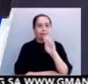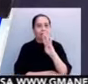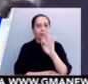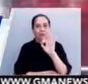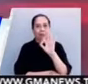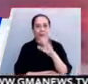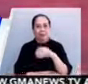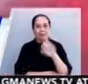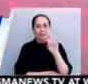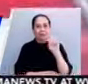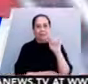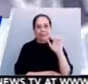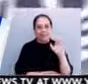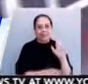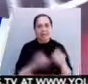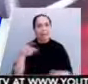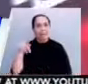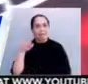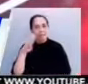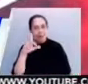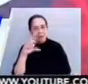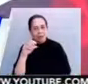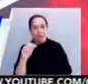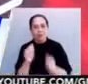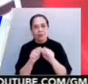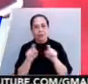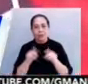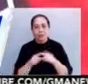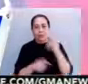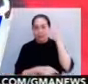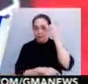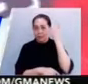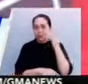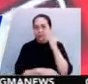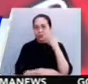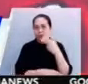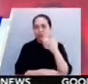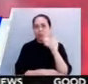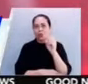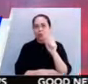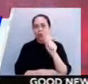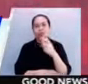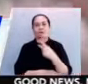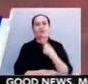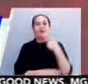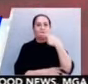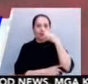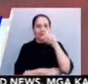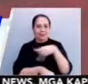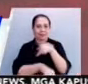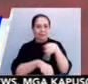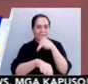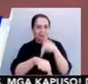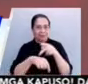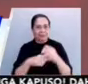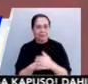Pablo. Si Kapuso Primetime King Ding Dong Dantes ang host ng The Voice Kids Philippines. At may